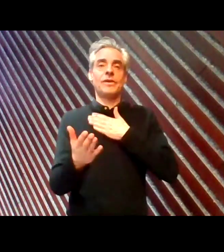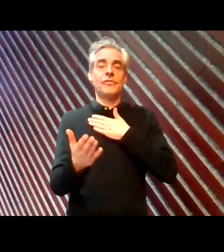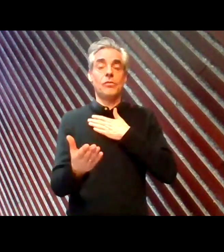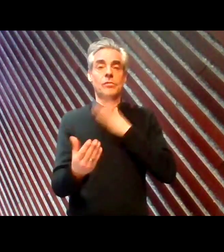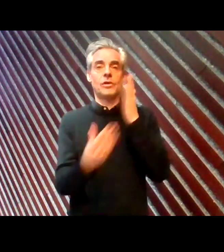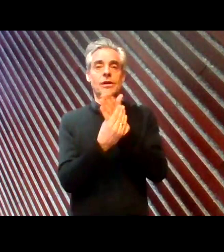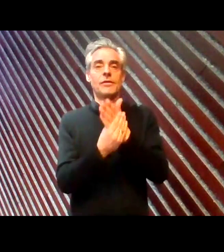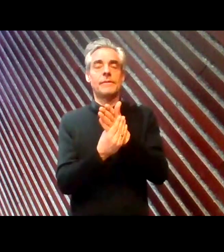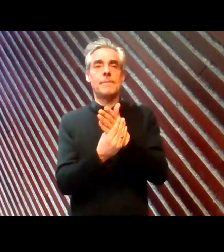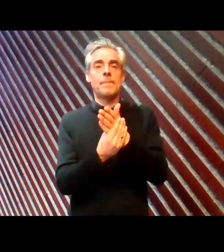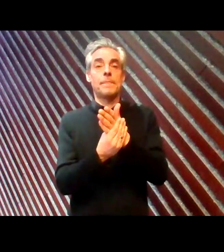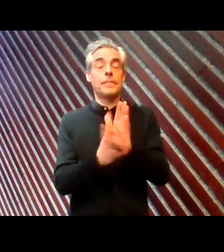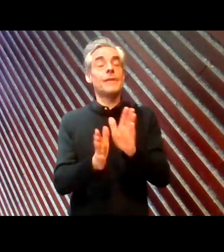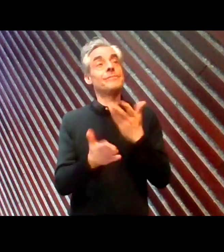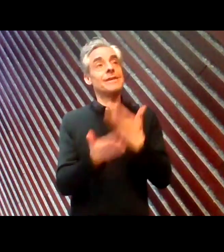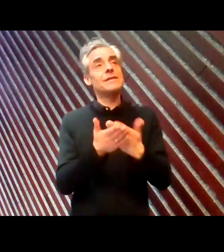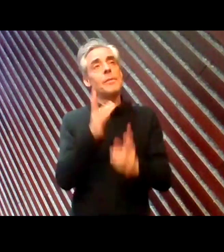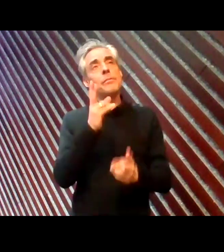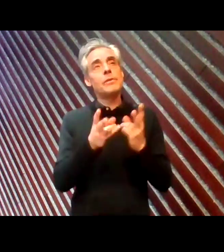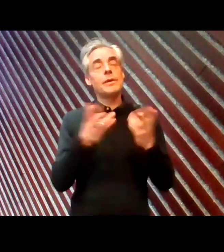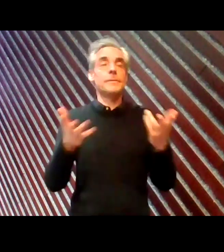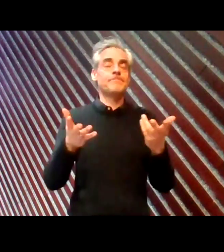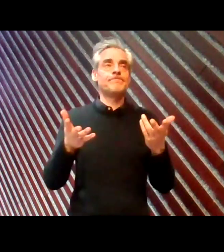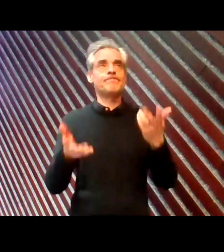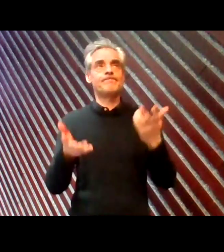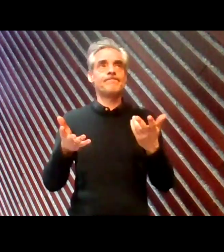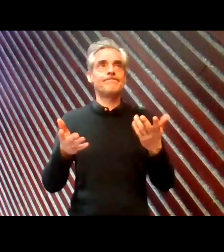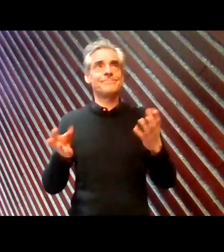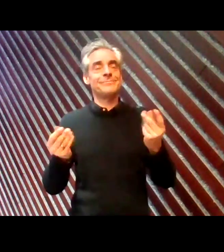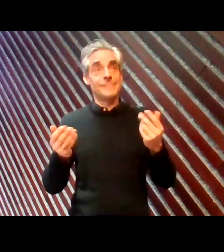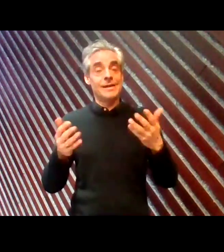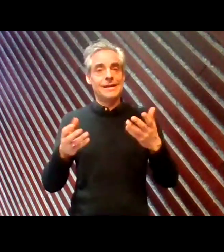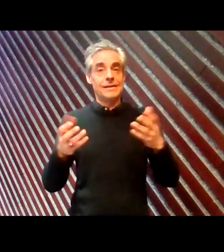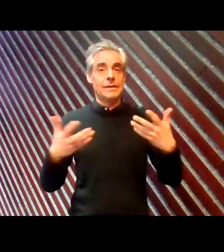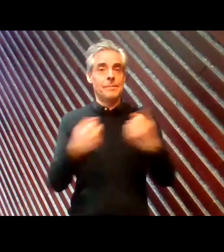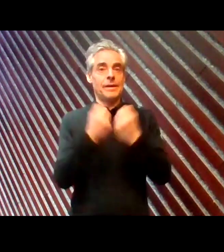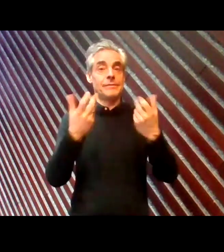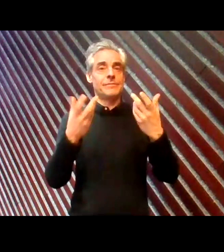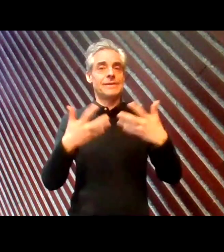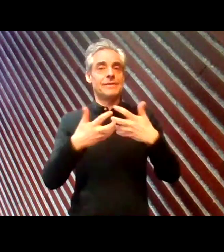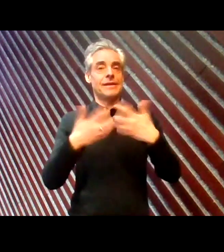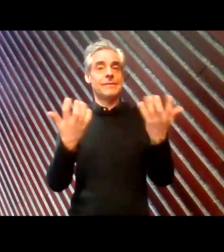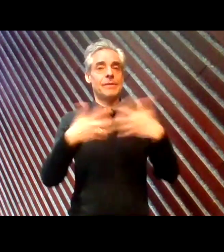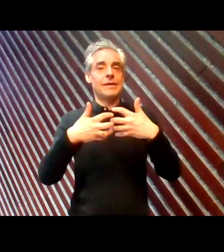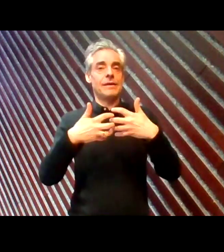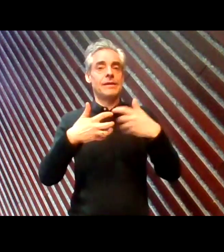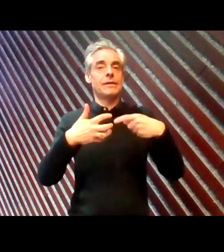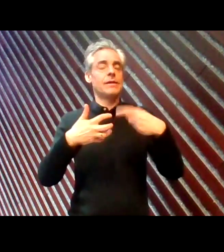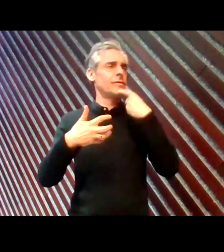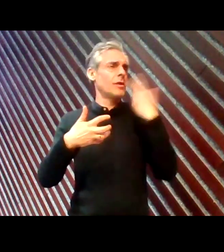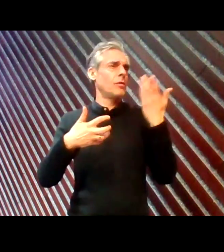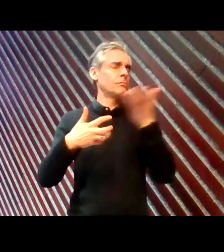temps et comme ça c'est comme ça que ça se dit c'est à dire parce